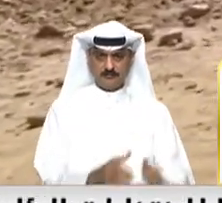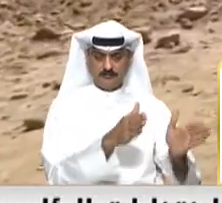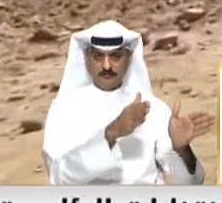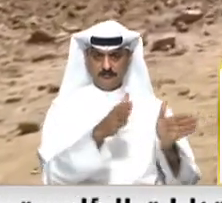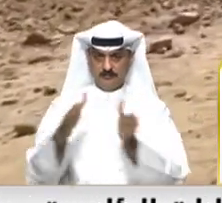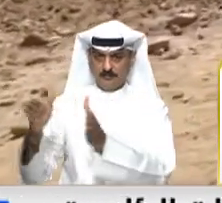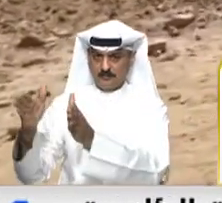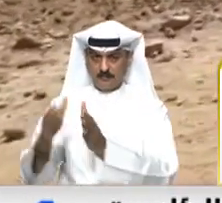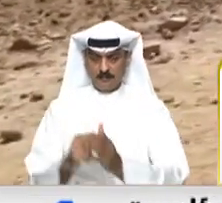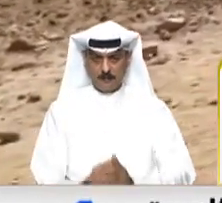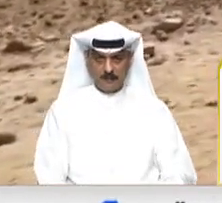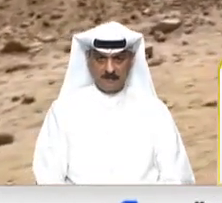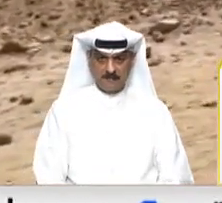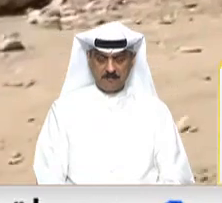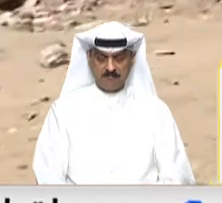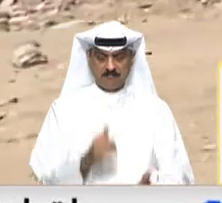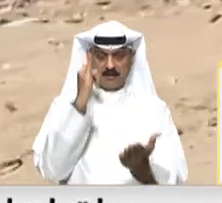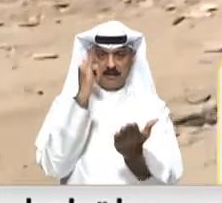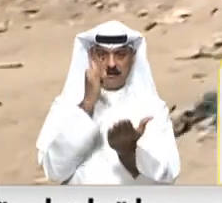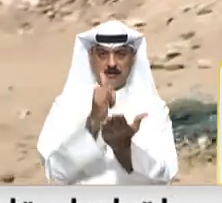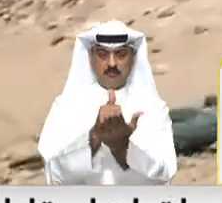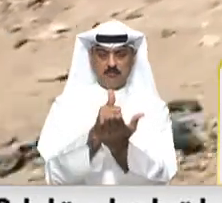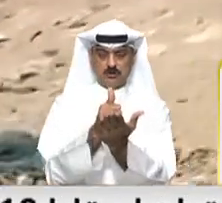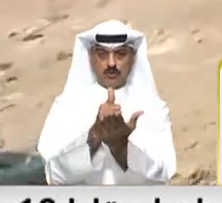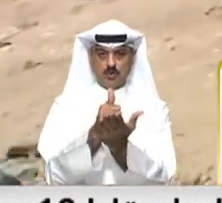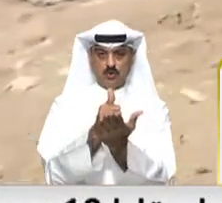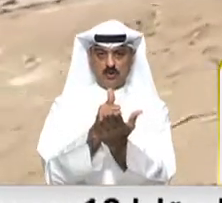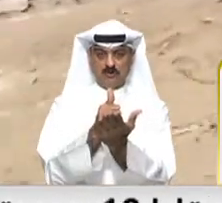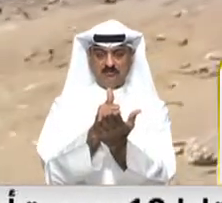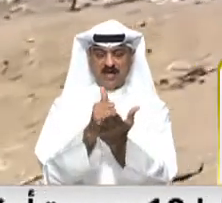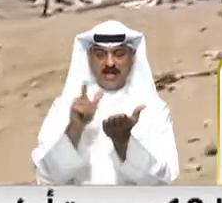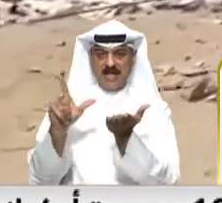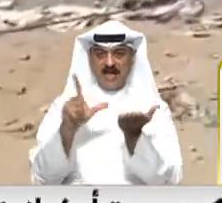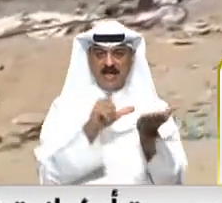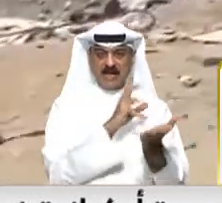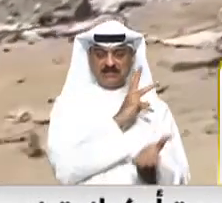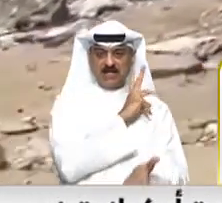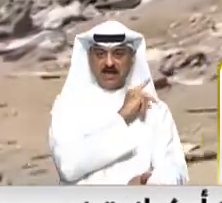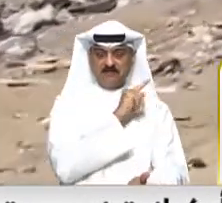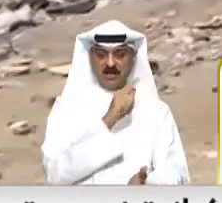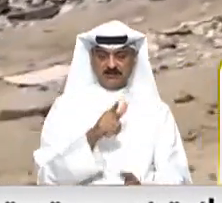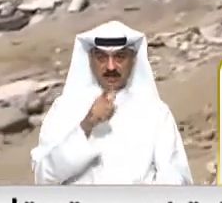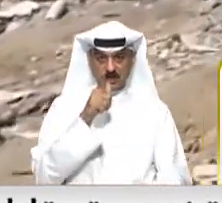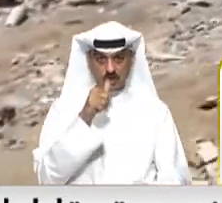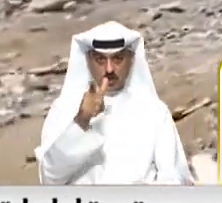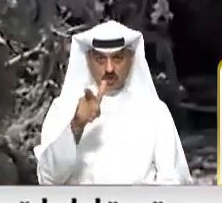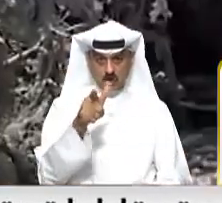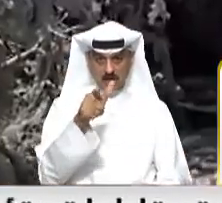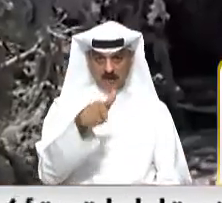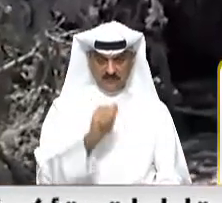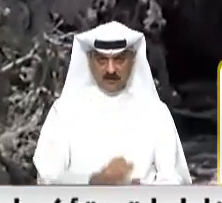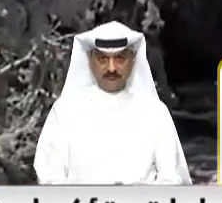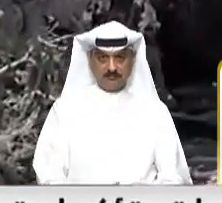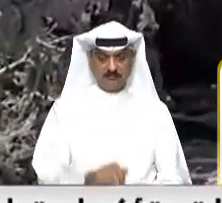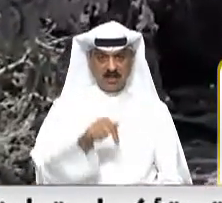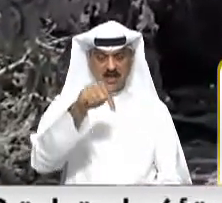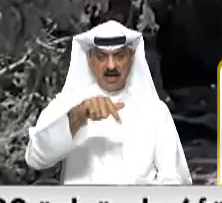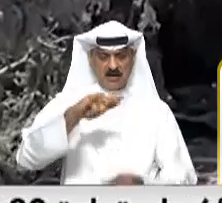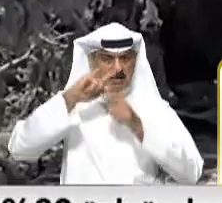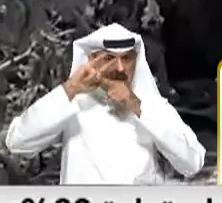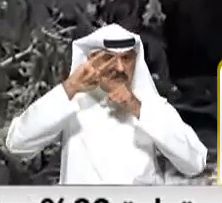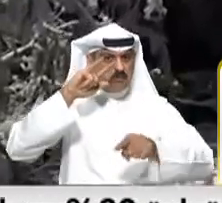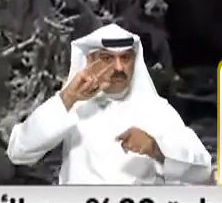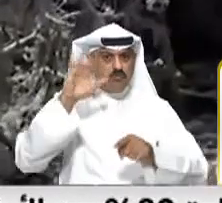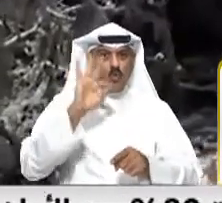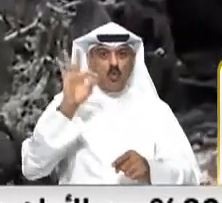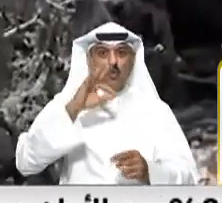ذلك اعتبر المفوض العام لوكالة غوث وتشغيل اللاجئين الفلسطينيين أونروا تدمير مقر الأونروا